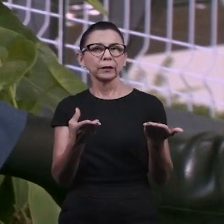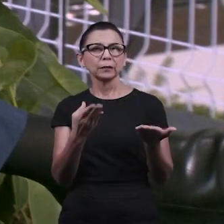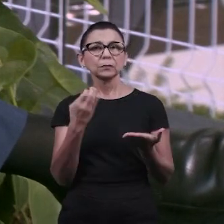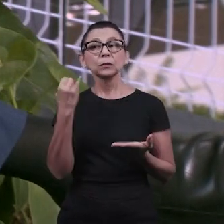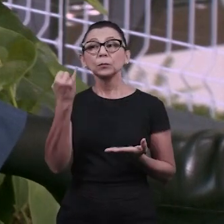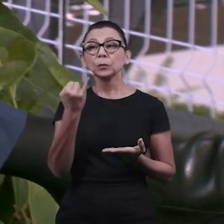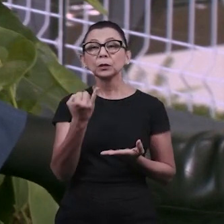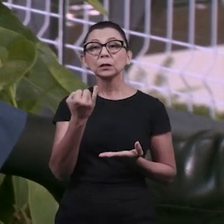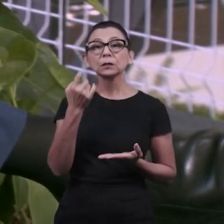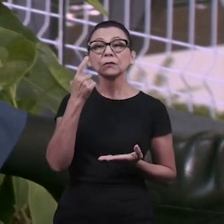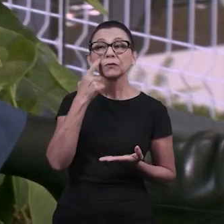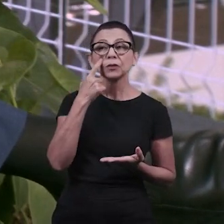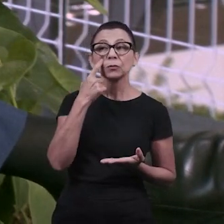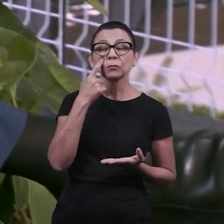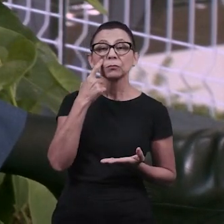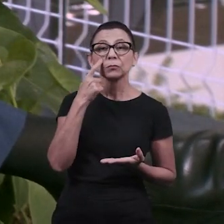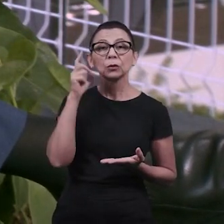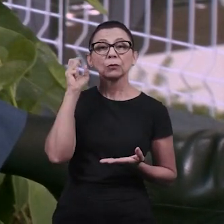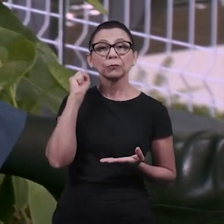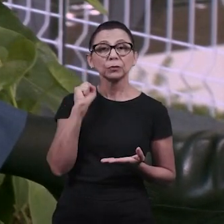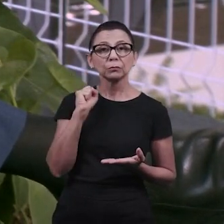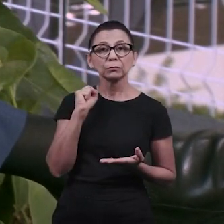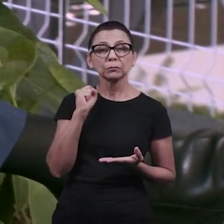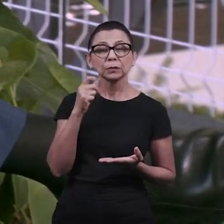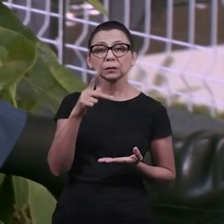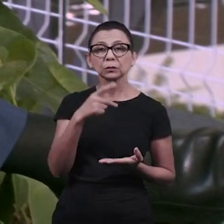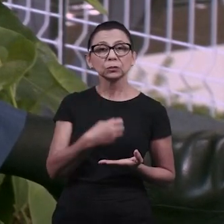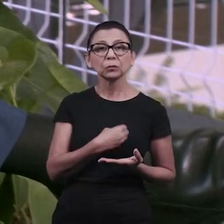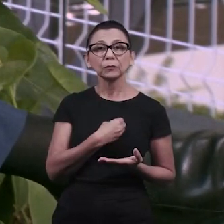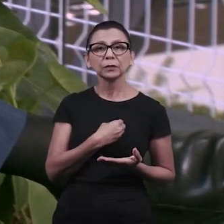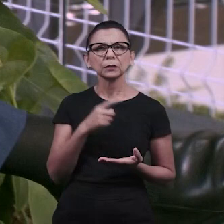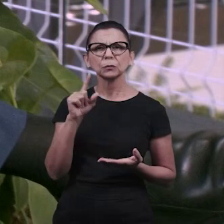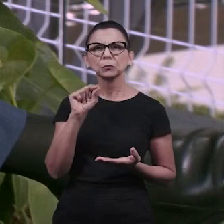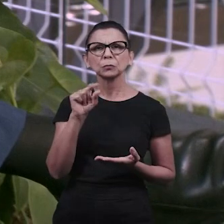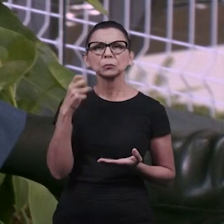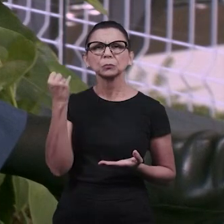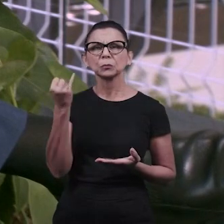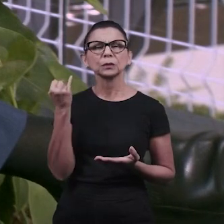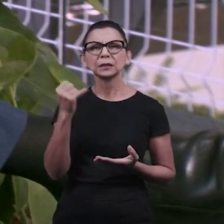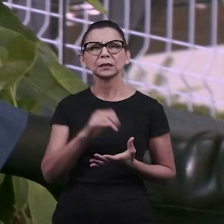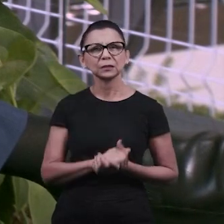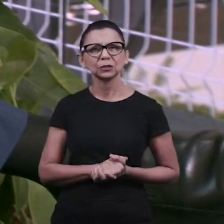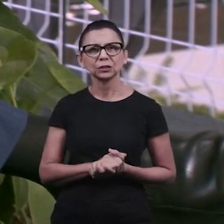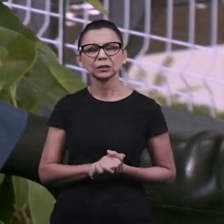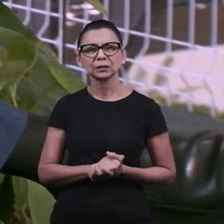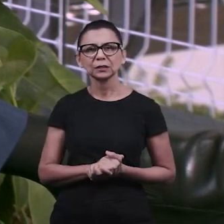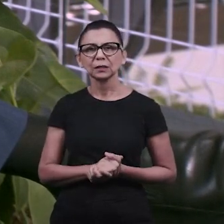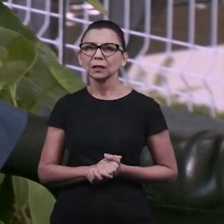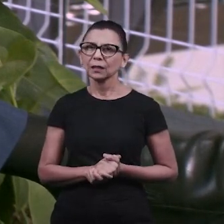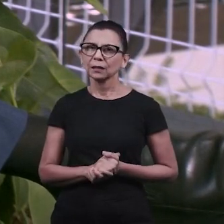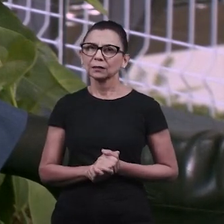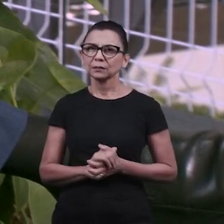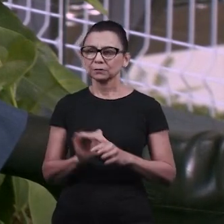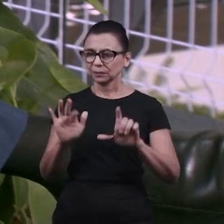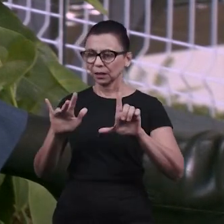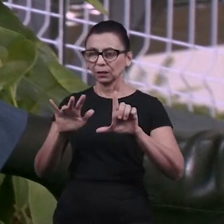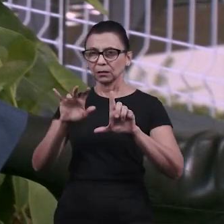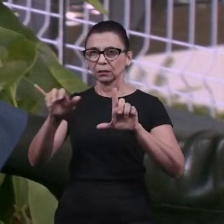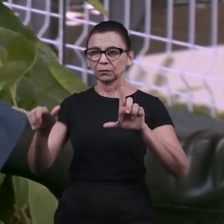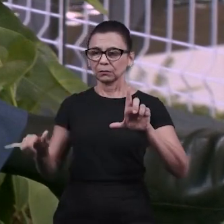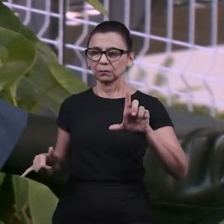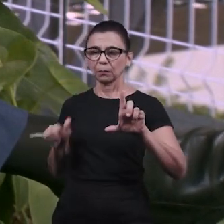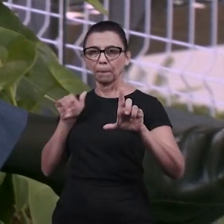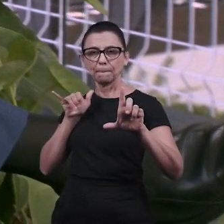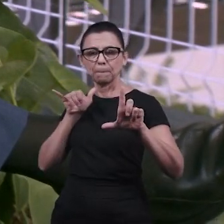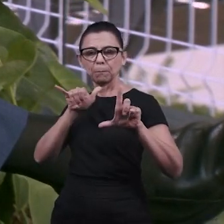avez vu et entendu ici pour votre vie. L'importance de cela pour votre vie. Il suffit de pointer l'appareil photo de votre